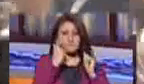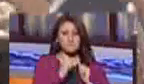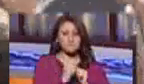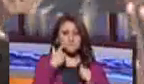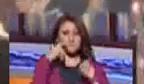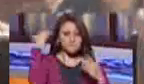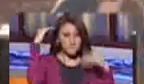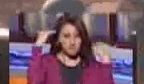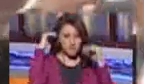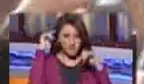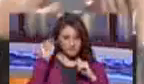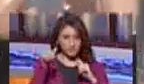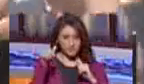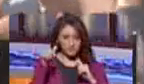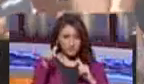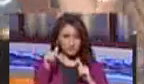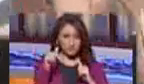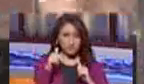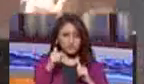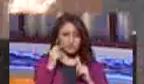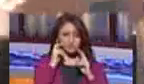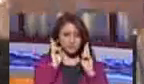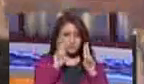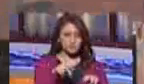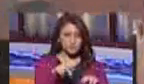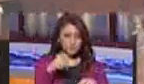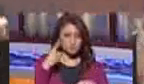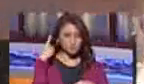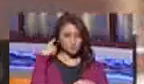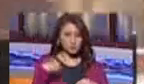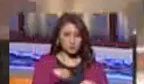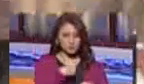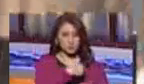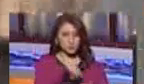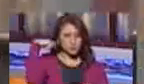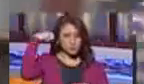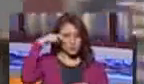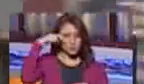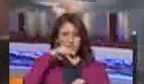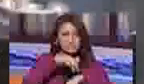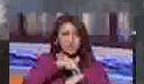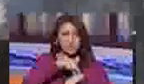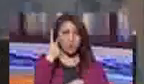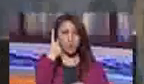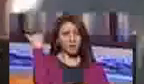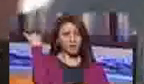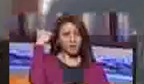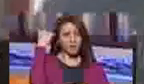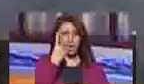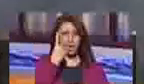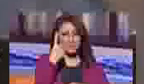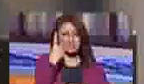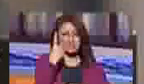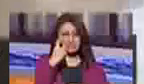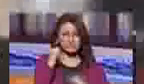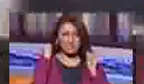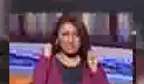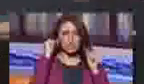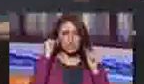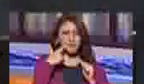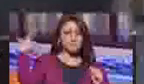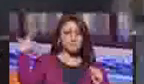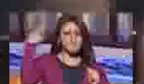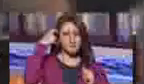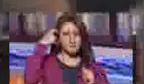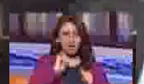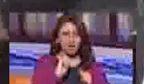وفقا للدكتور محمد شرشر وكيل وزارة الصحة الغربية قال لك إن هناك إصابة واحدة من جانب المتظاهرين، إصابة خرطوش